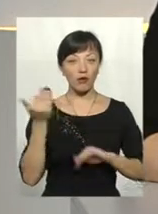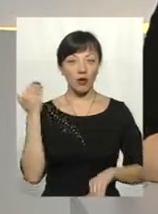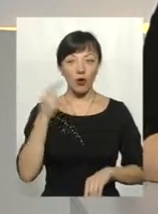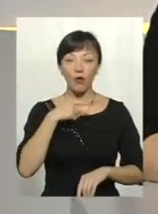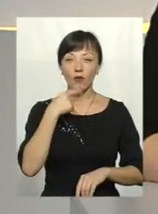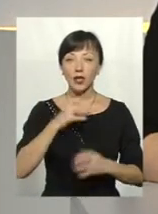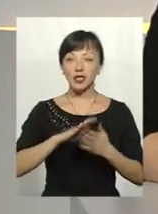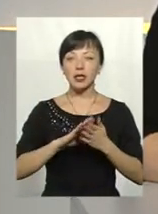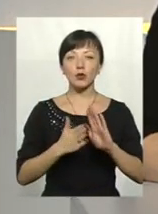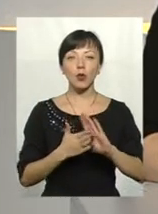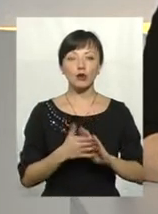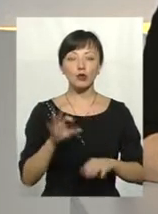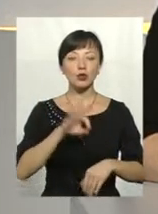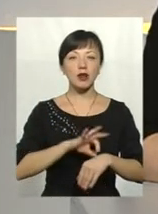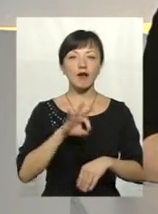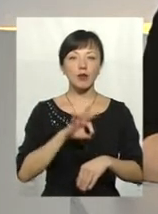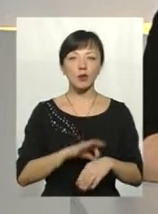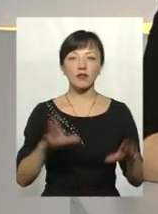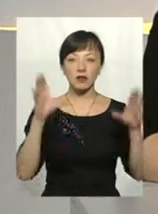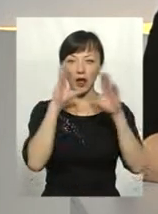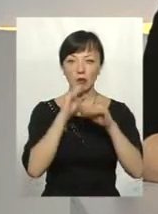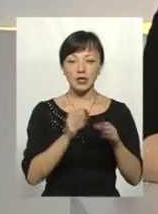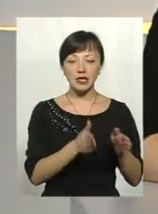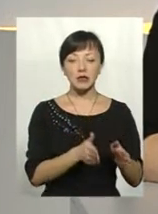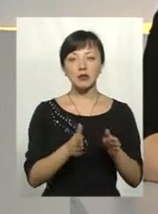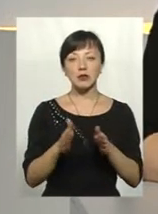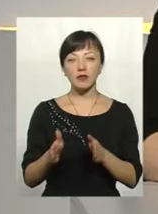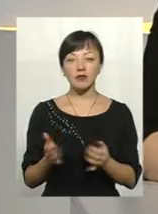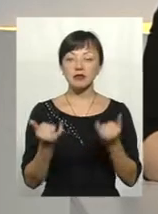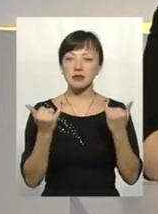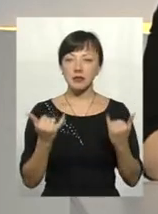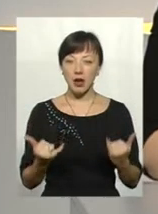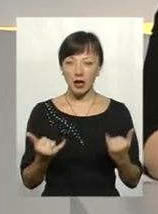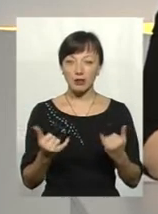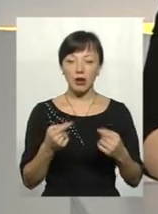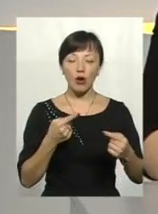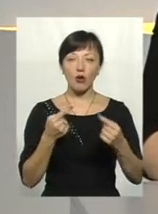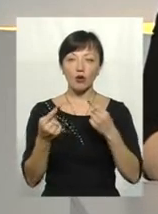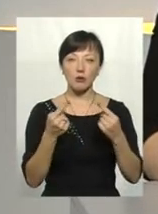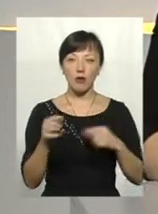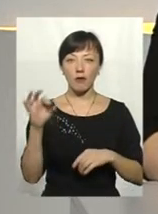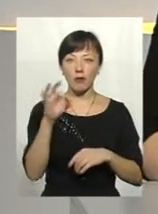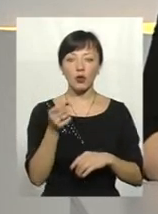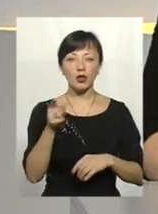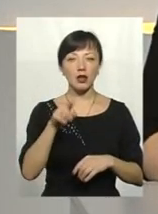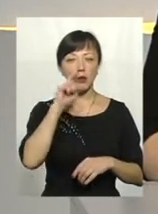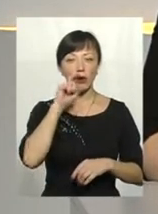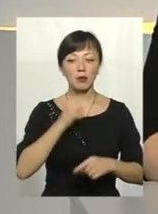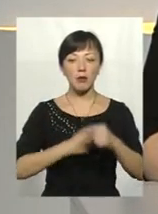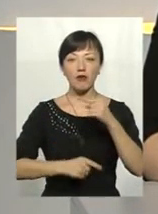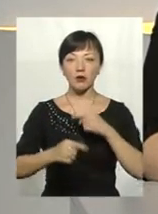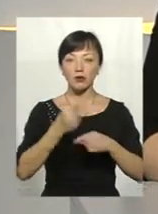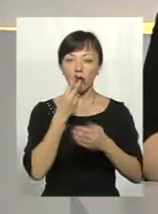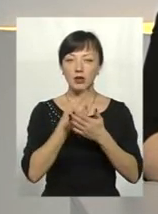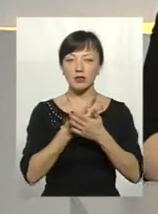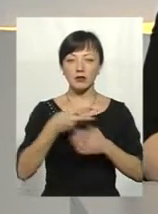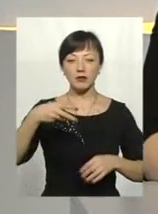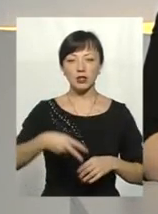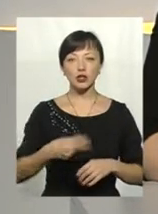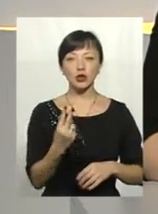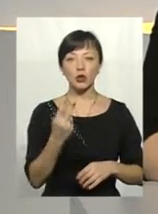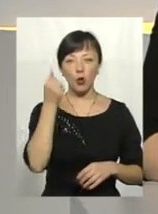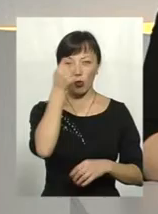що ситуацію із захворюваністю вдалося стабілізувати, то вже зараз ведуться розмови про те, що Україна повернулася до показників